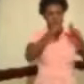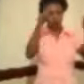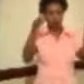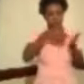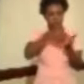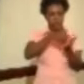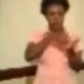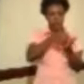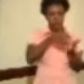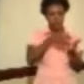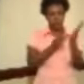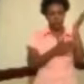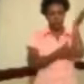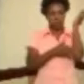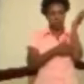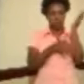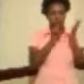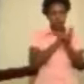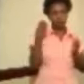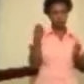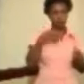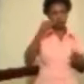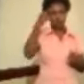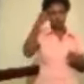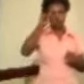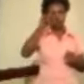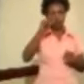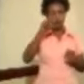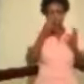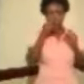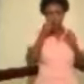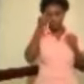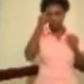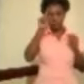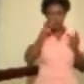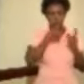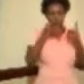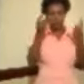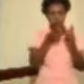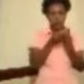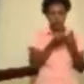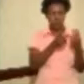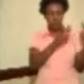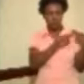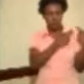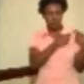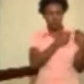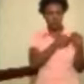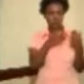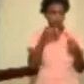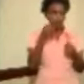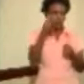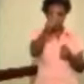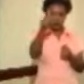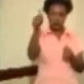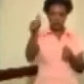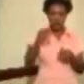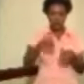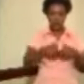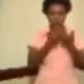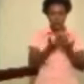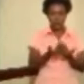PIA avec une absence de l'État et défi-là, c'est justement comment assurer une